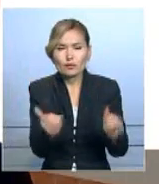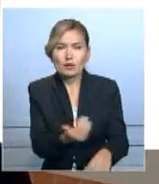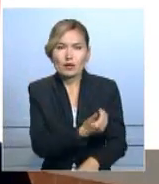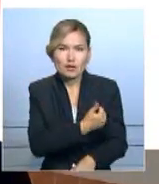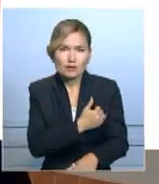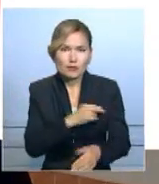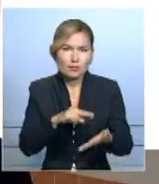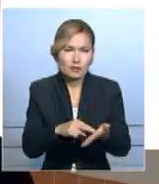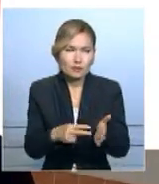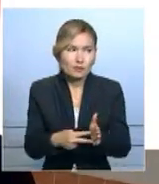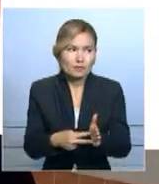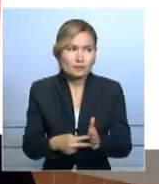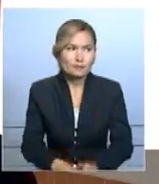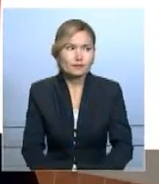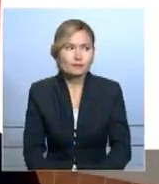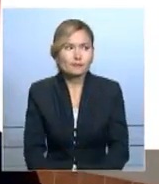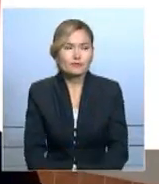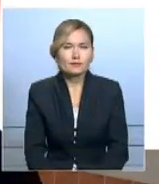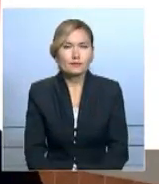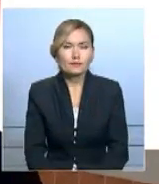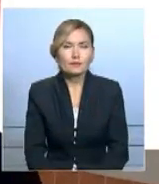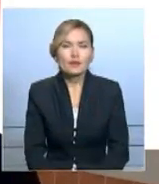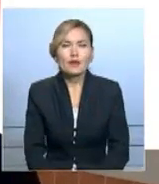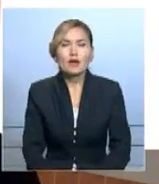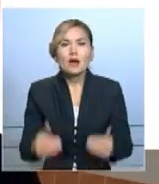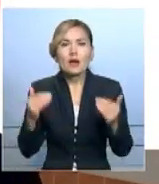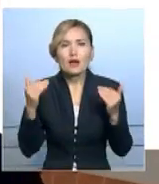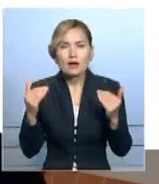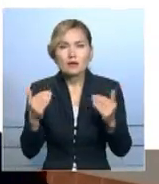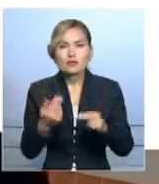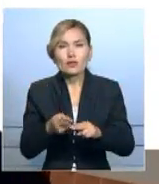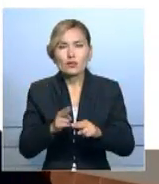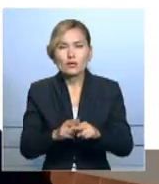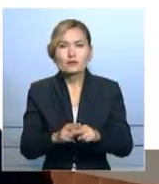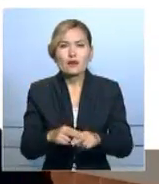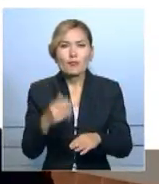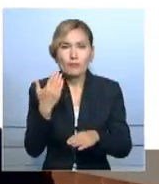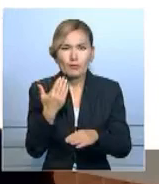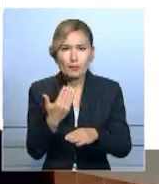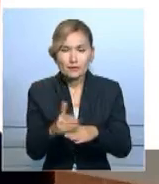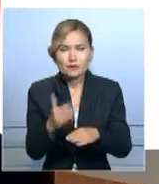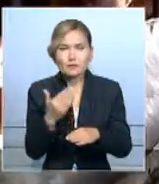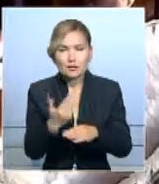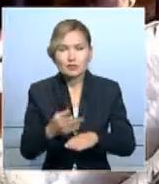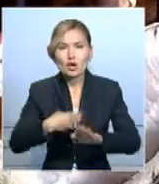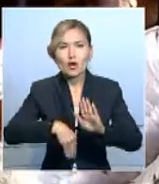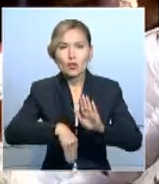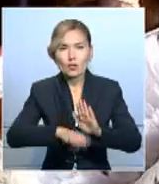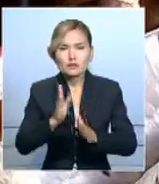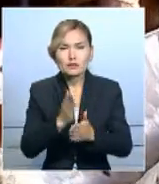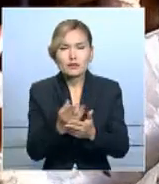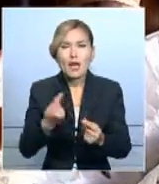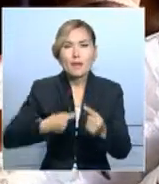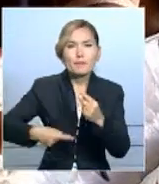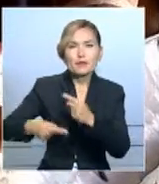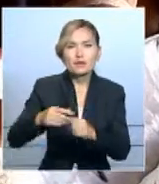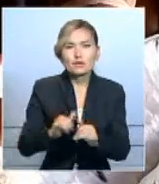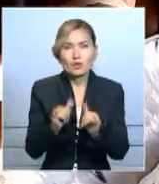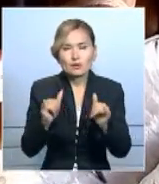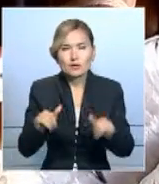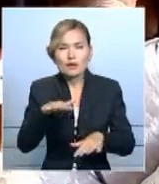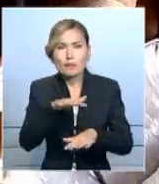болып, оңтүстік Қазақстан облысы есептеледі. Сондықтан 4 есе ұлғайып, 7 миллиард 200 миллион теңге болды. Несиенің